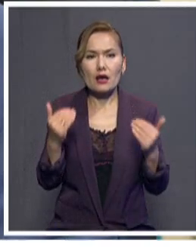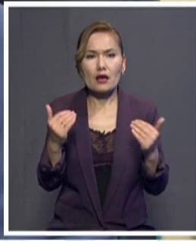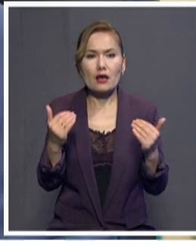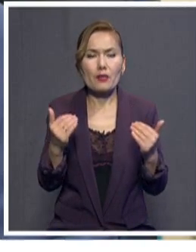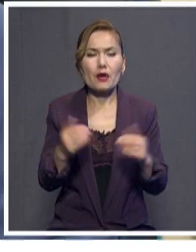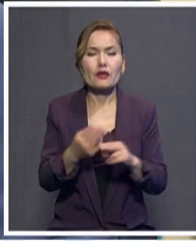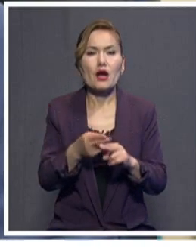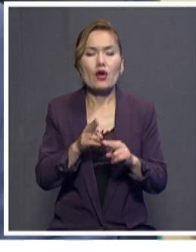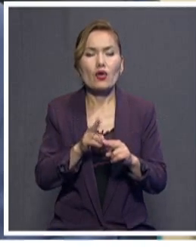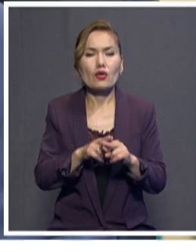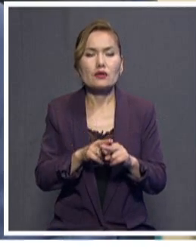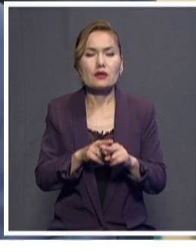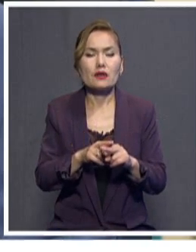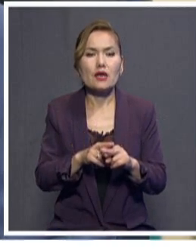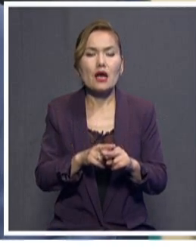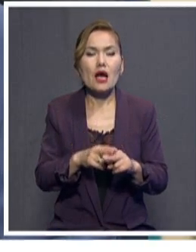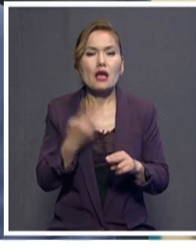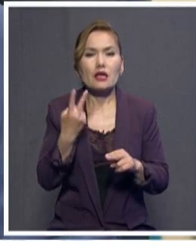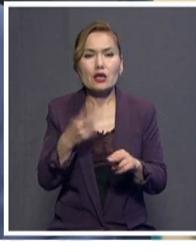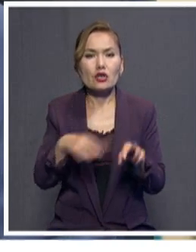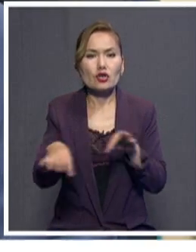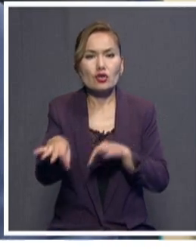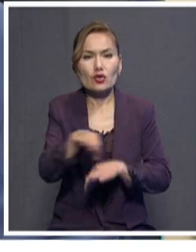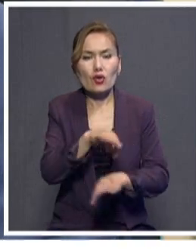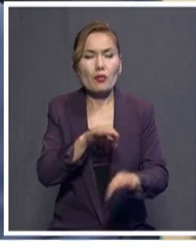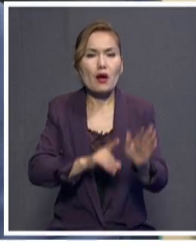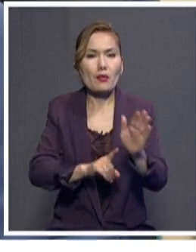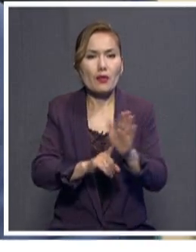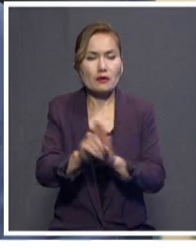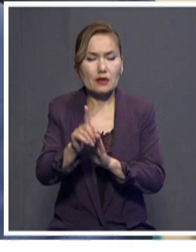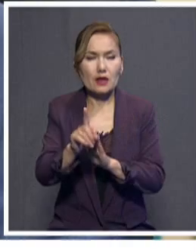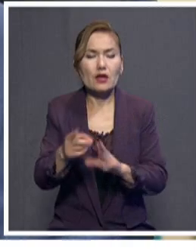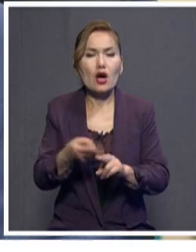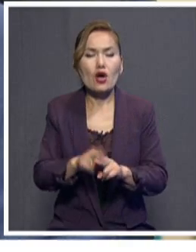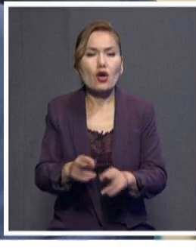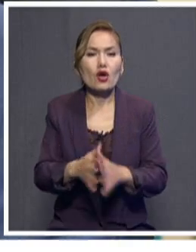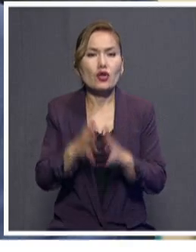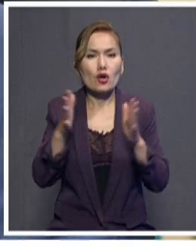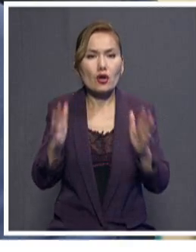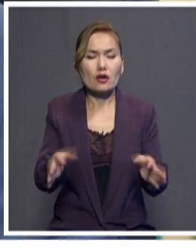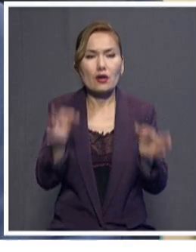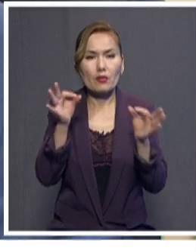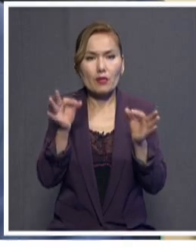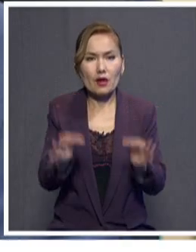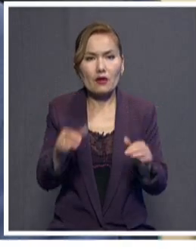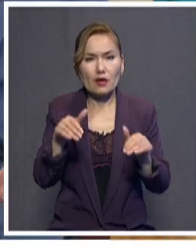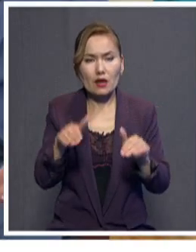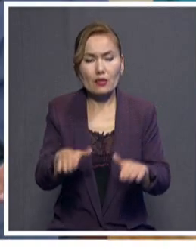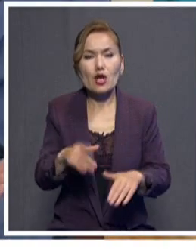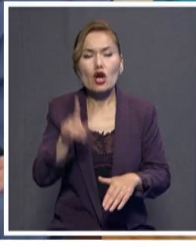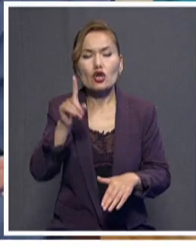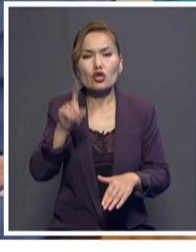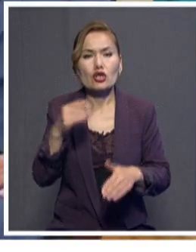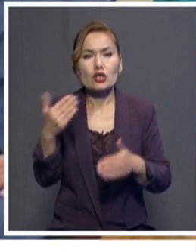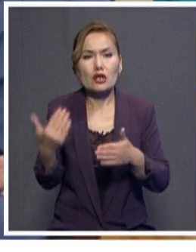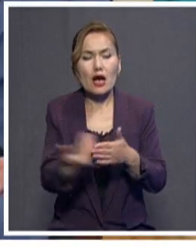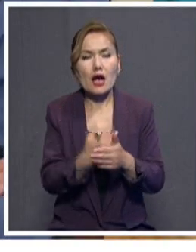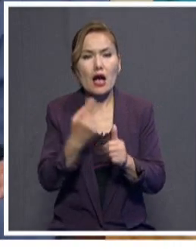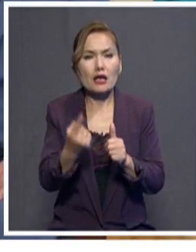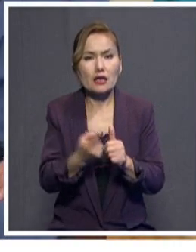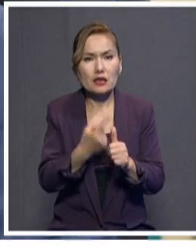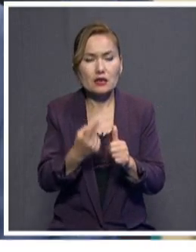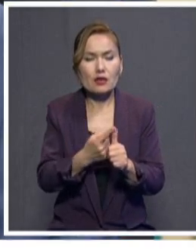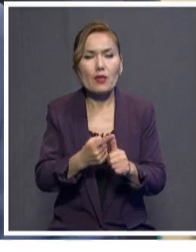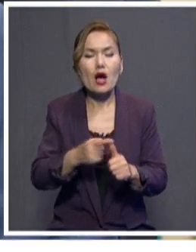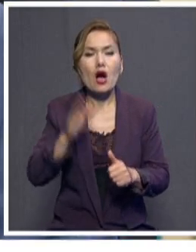екінші жоба қолға алайын деп тұр. Әрине, ол өте дұрыс нәрсе. Жалпы бұл жоба